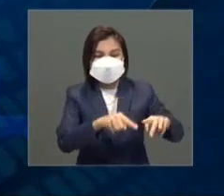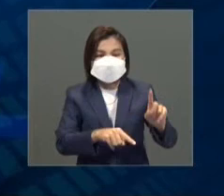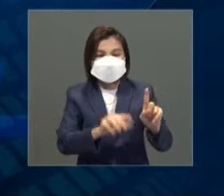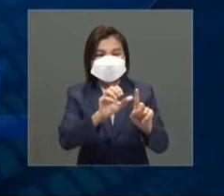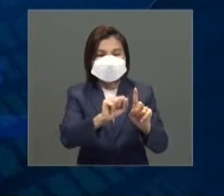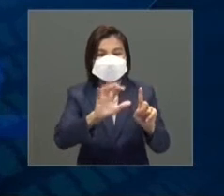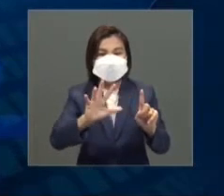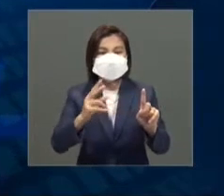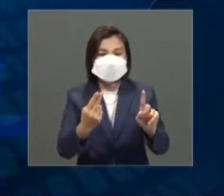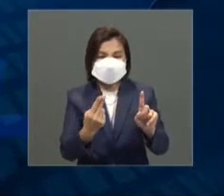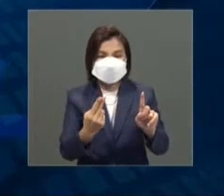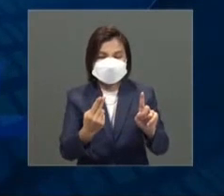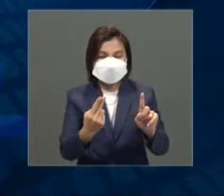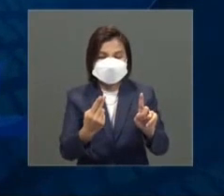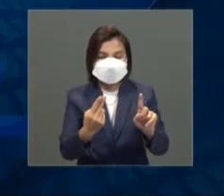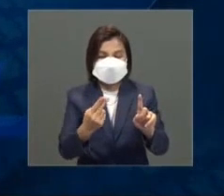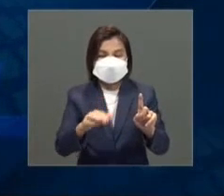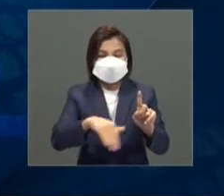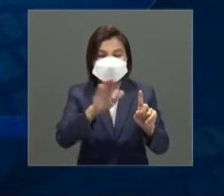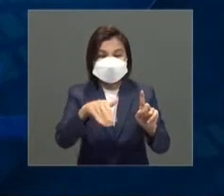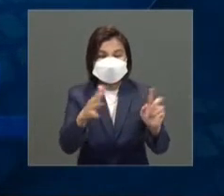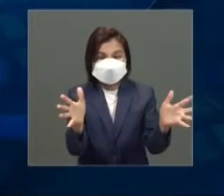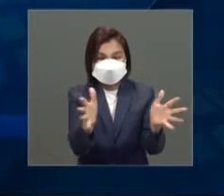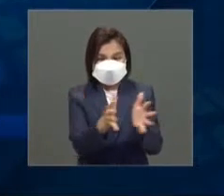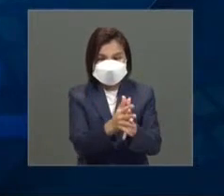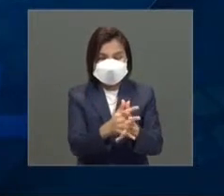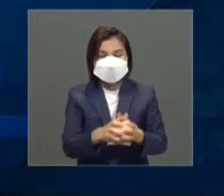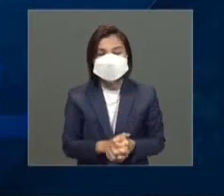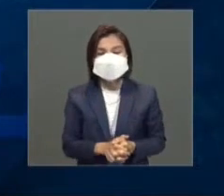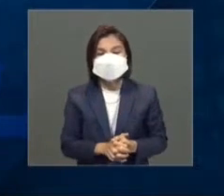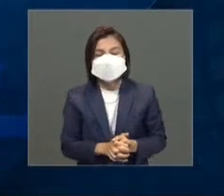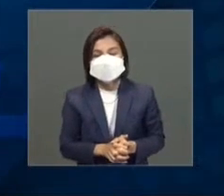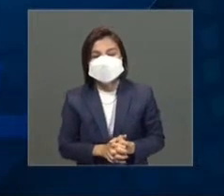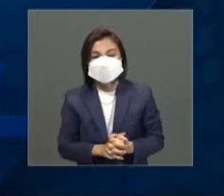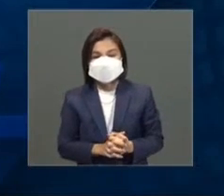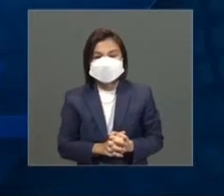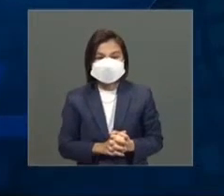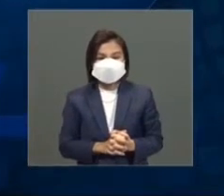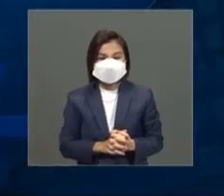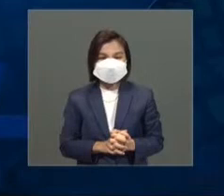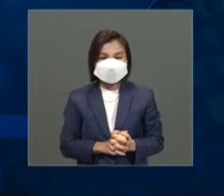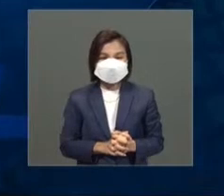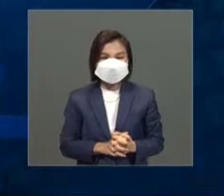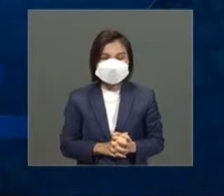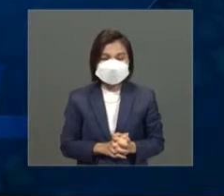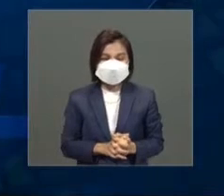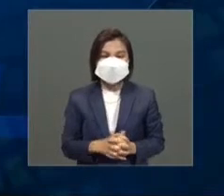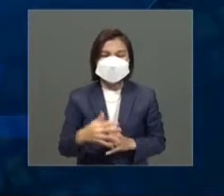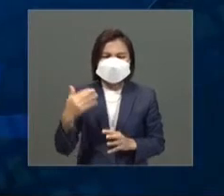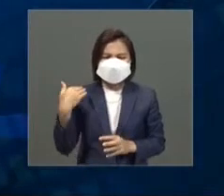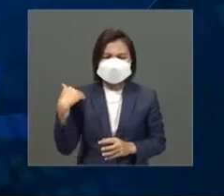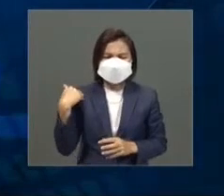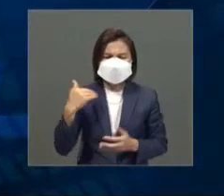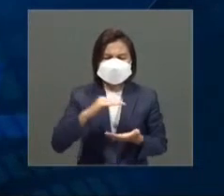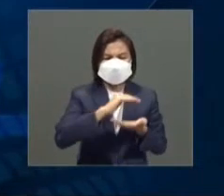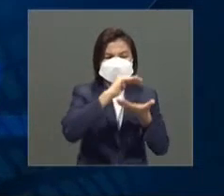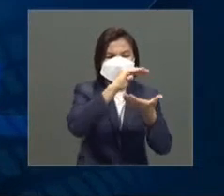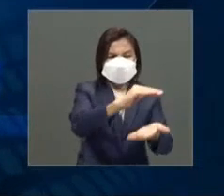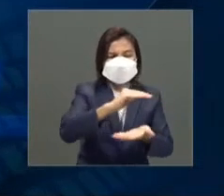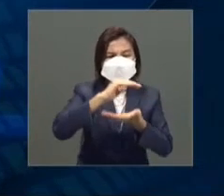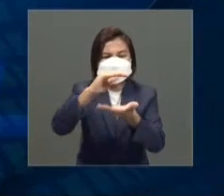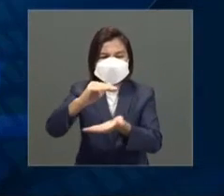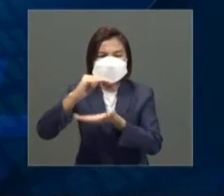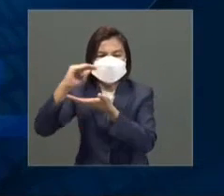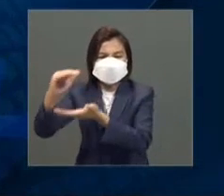ดสนะครับก็จะรวมกันครบถ้วนนะครับครับในส่วนที่มีการได้กระจายออกไปในช่วงแรกนะ